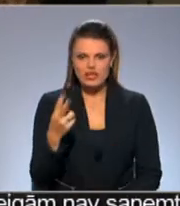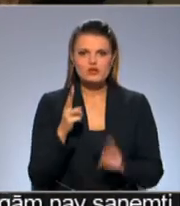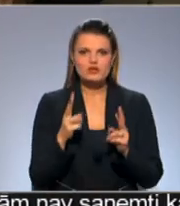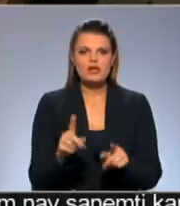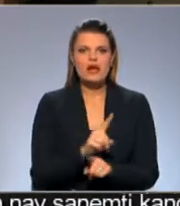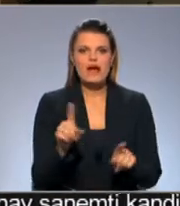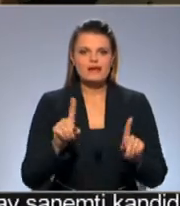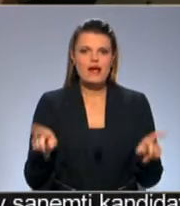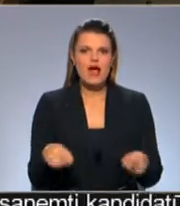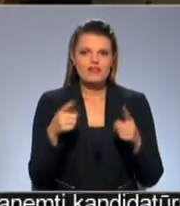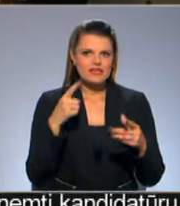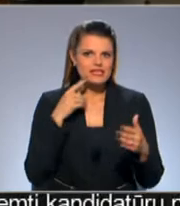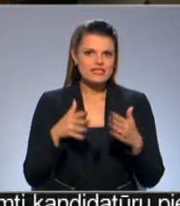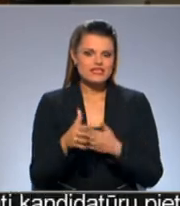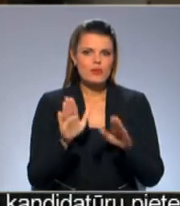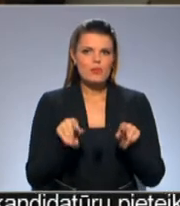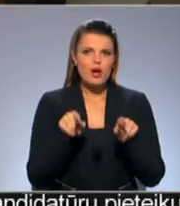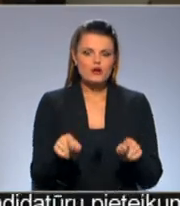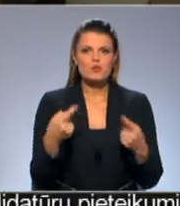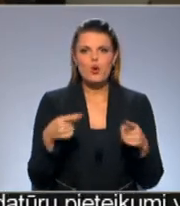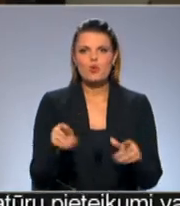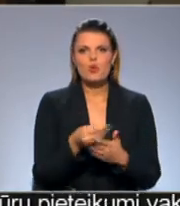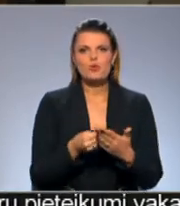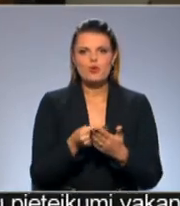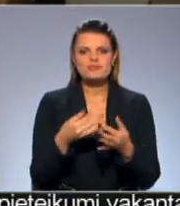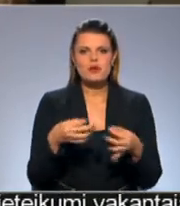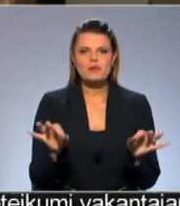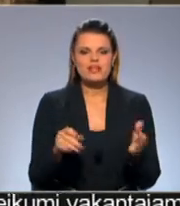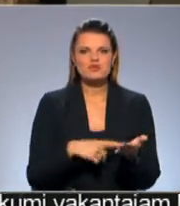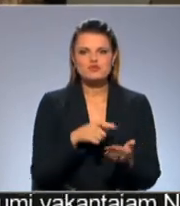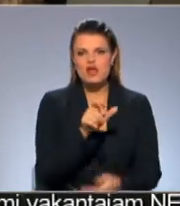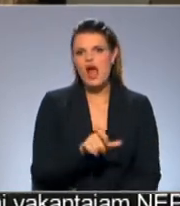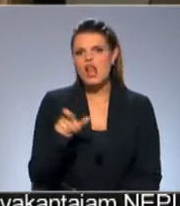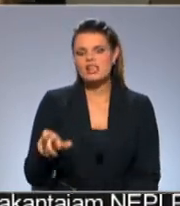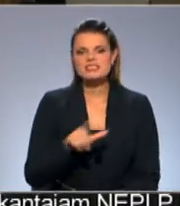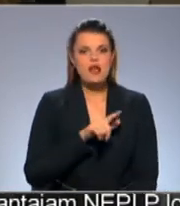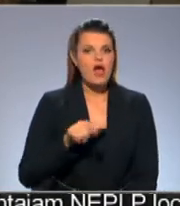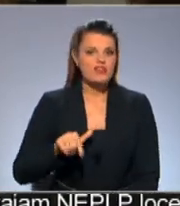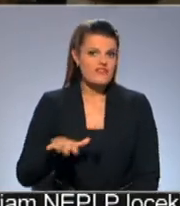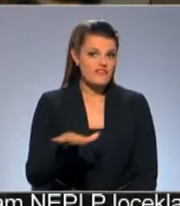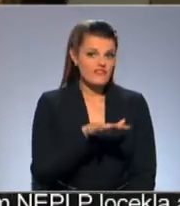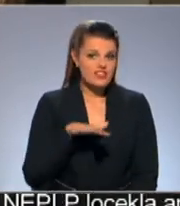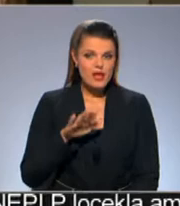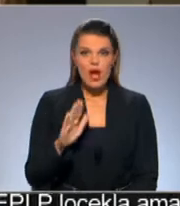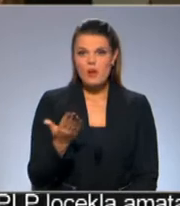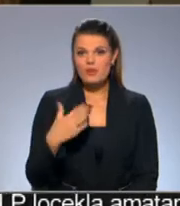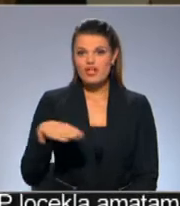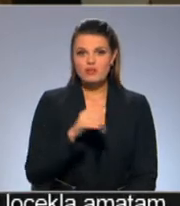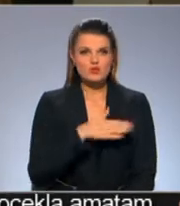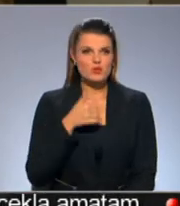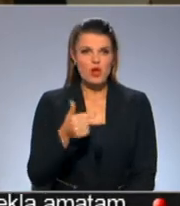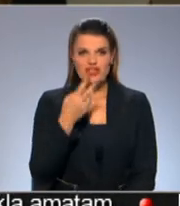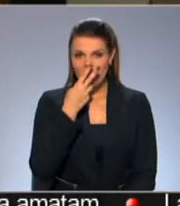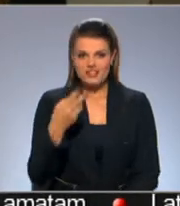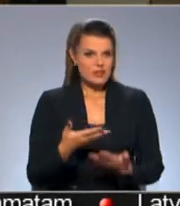arī izpratni par to, ko nozīmē brīvi mediji Latvijā. Bet, kā mēs ļoti labi redzam,